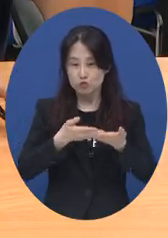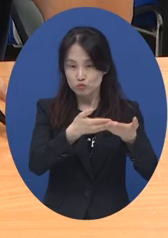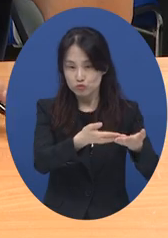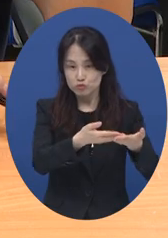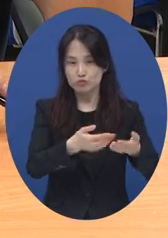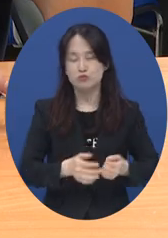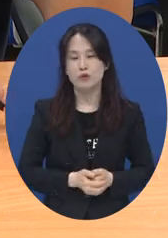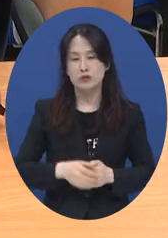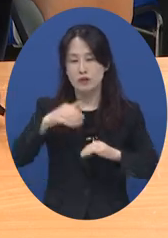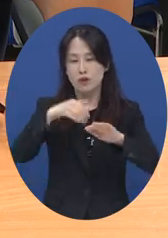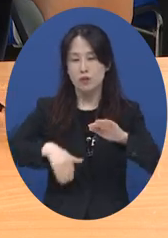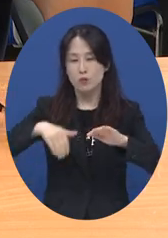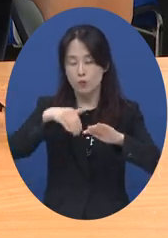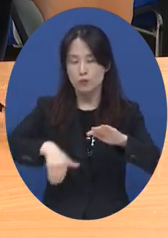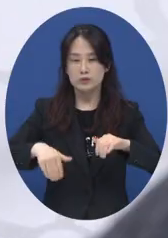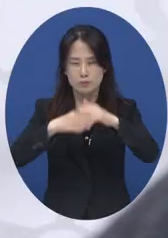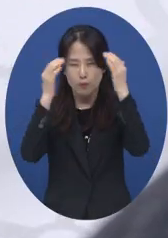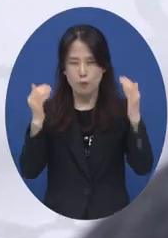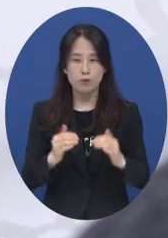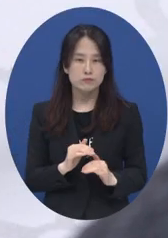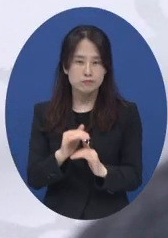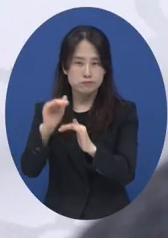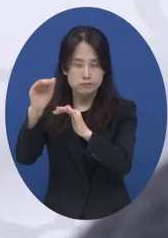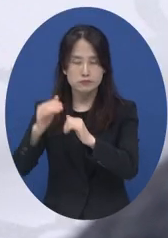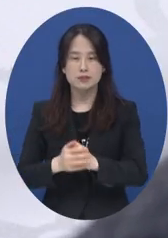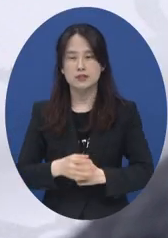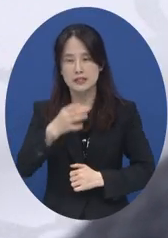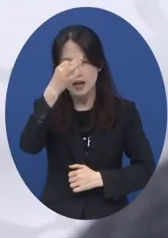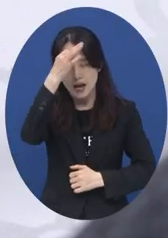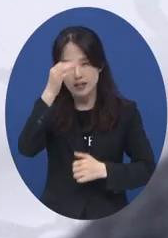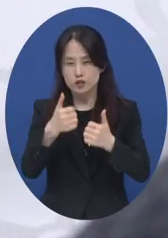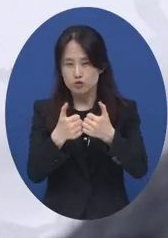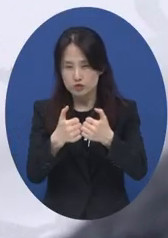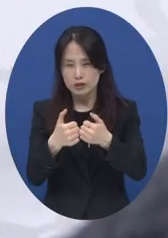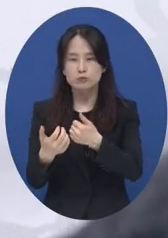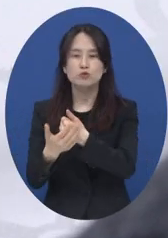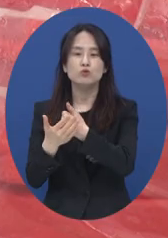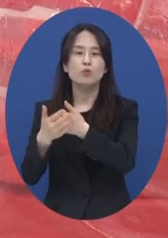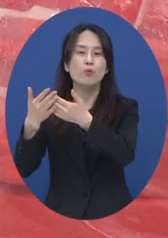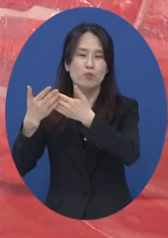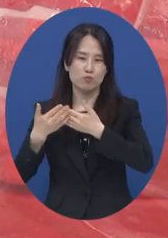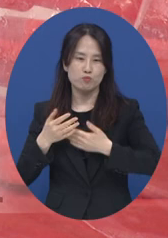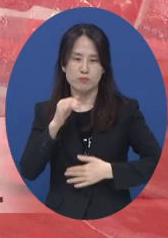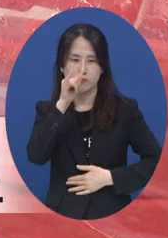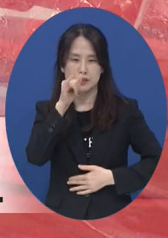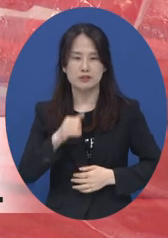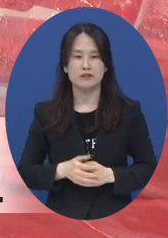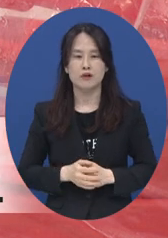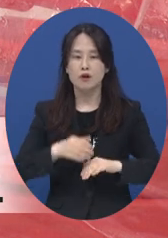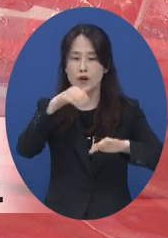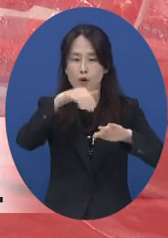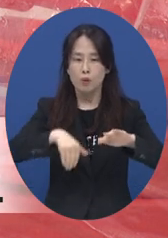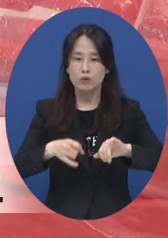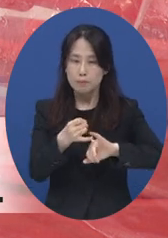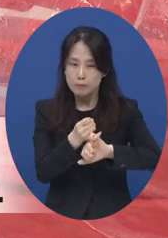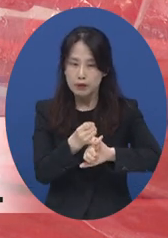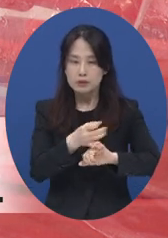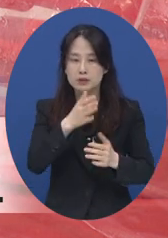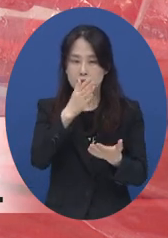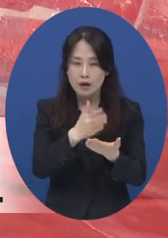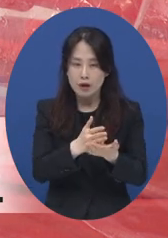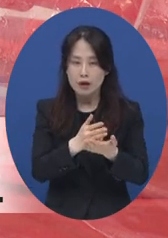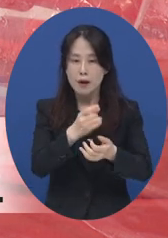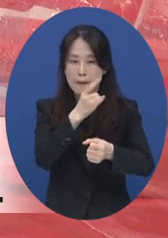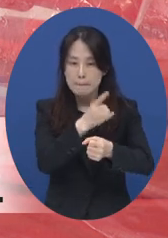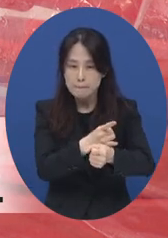포수 0 4000 과정에 거쳐 민간 전문가의 기술 자문을 지원한 겁니다 공사를 꼭 시행을 해야 되느냐